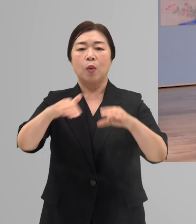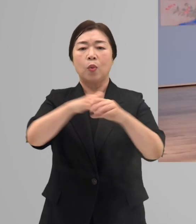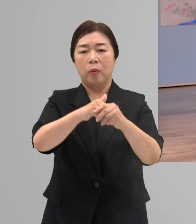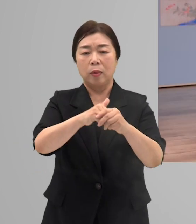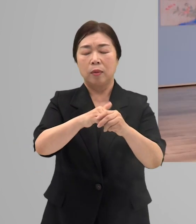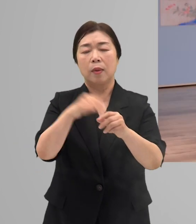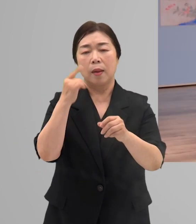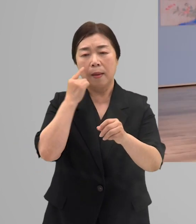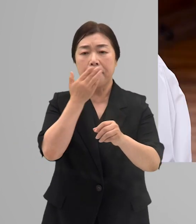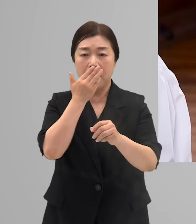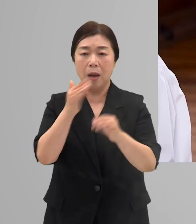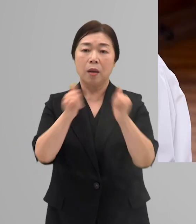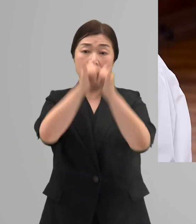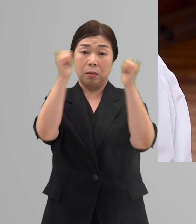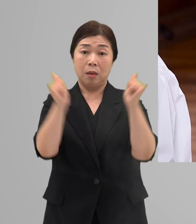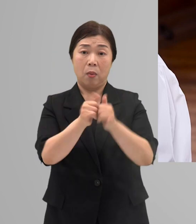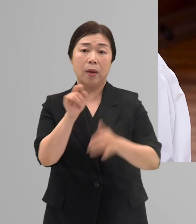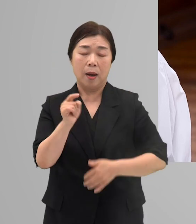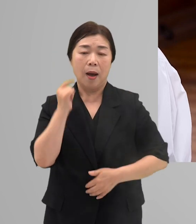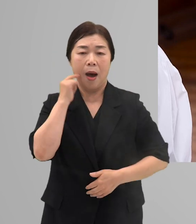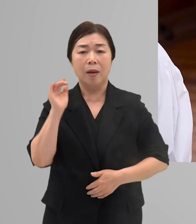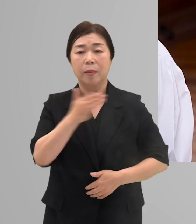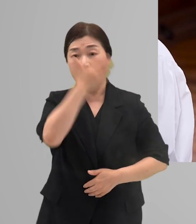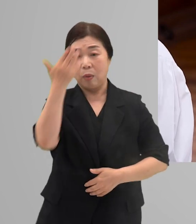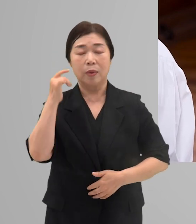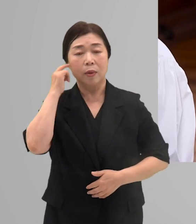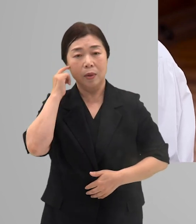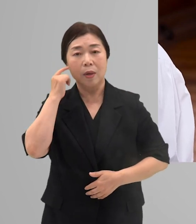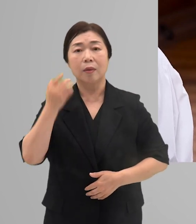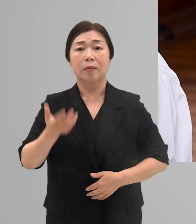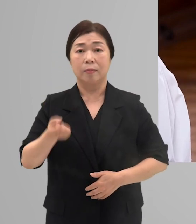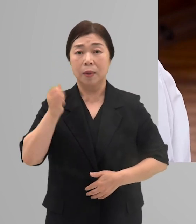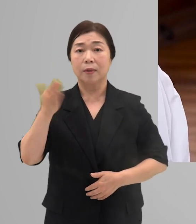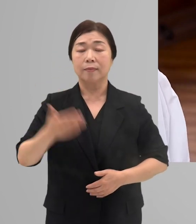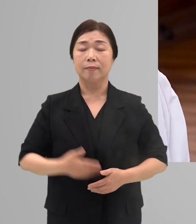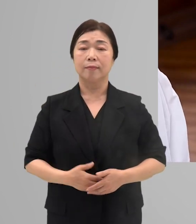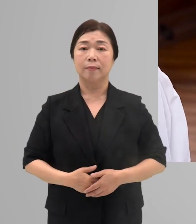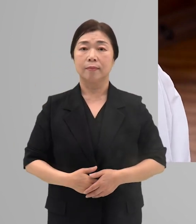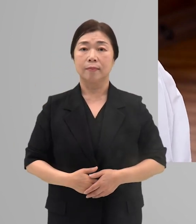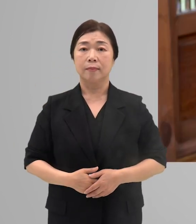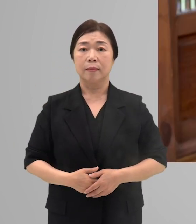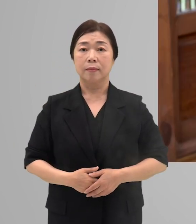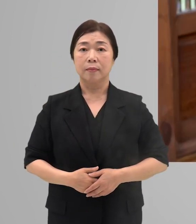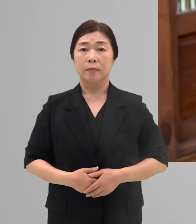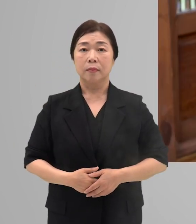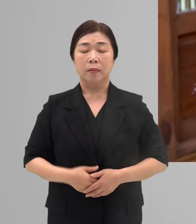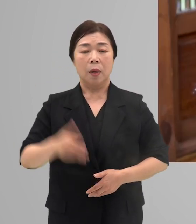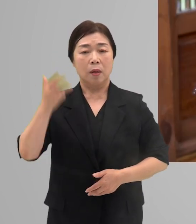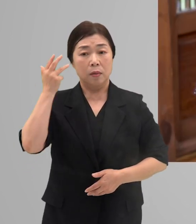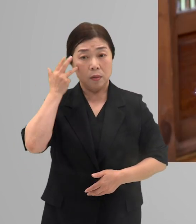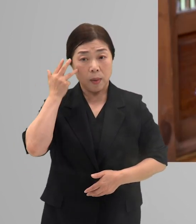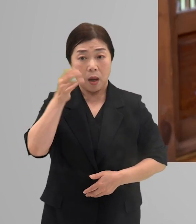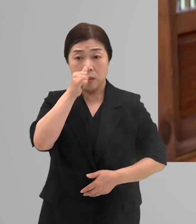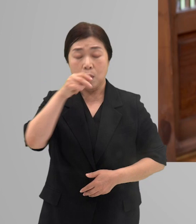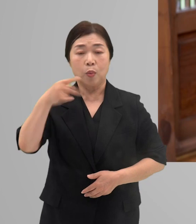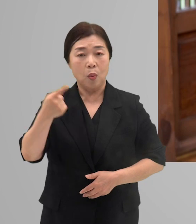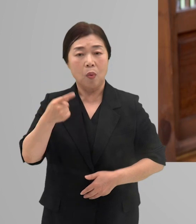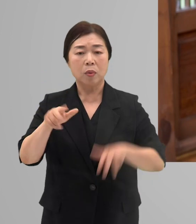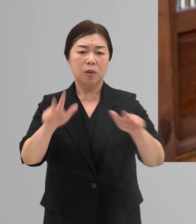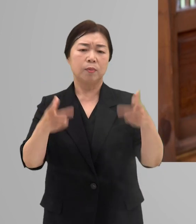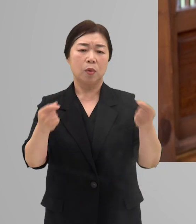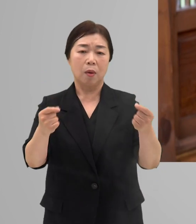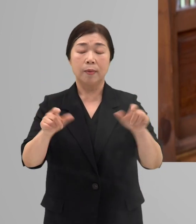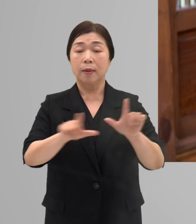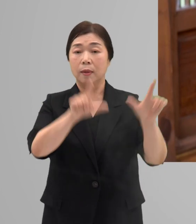줄 수 있는 사회가 아름다운 사회가 아닐까라는 생각을 하게 됐던 것 같습니다. 치매가 있어도